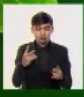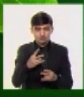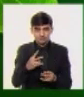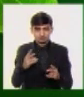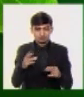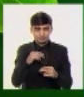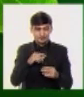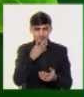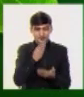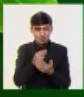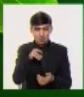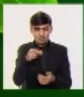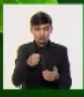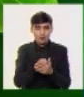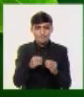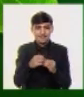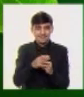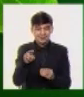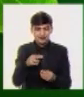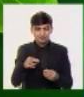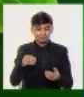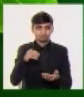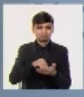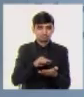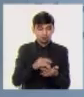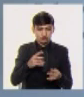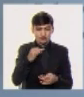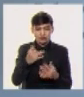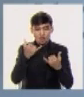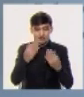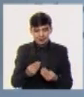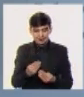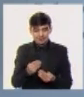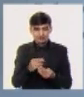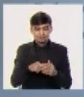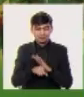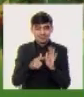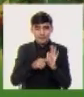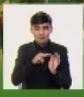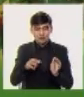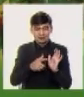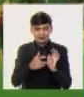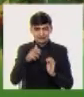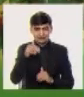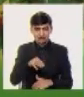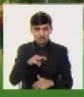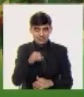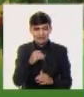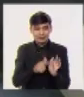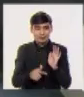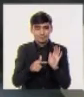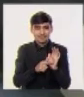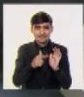успеть зарегистрировать свой код до 15 декабря включительно. На сегодняшний день разыграно 7 миллионов 300 тысяч тенге. Уже